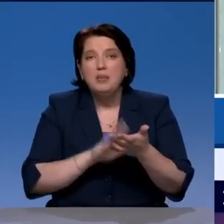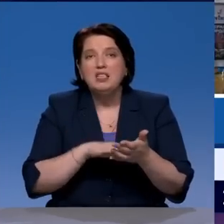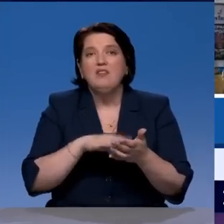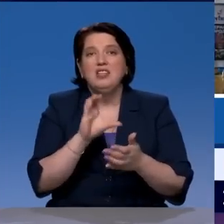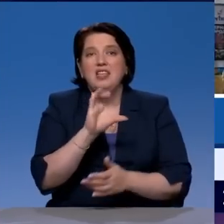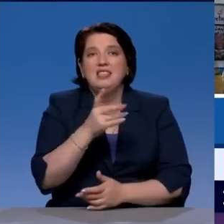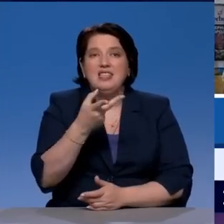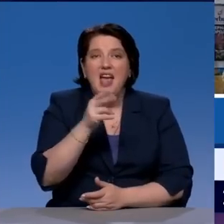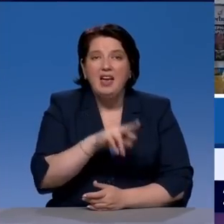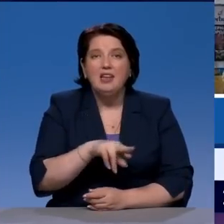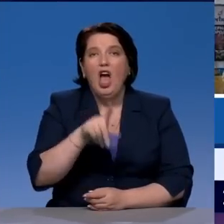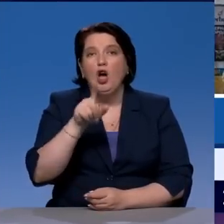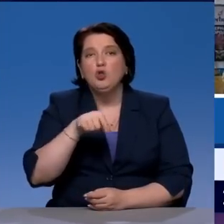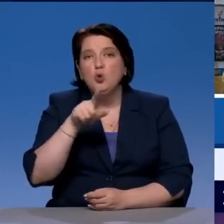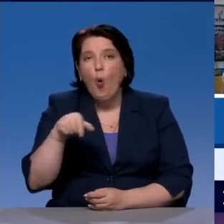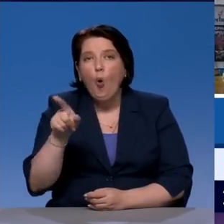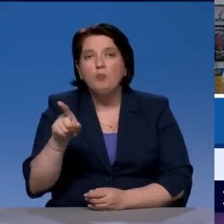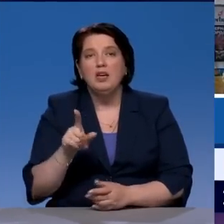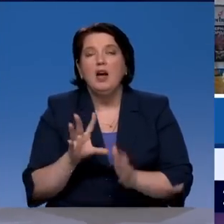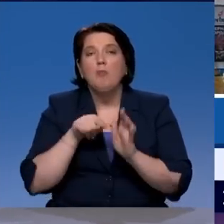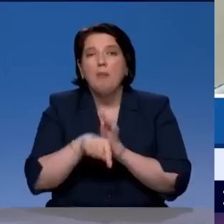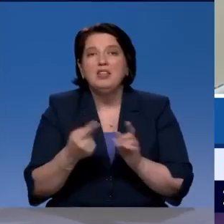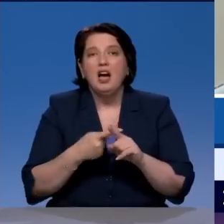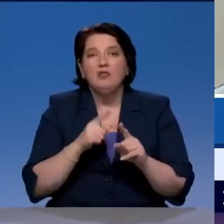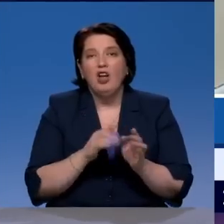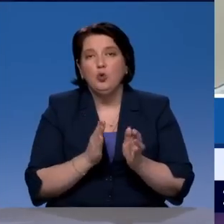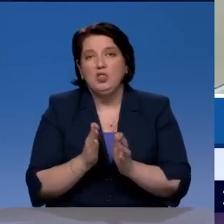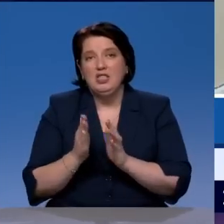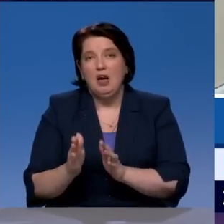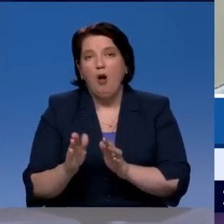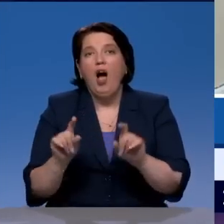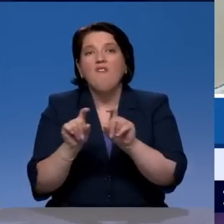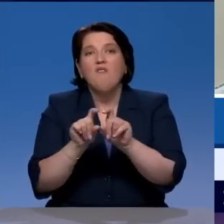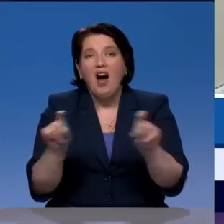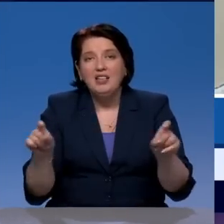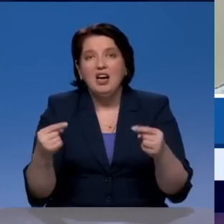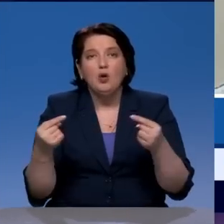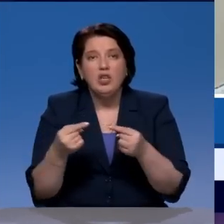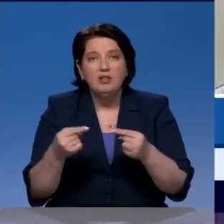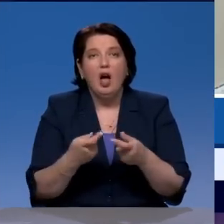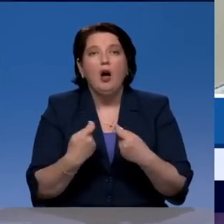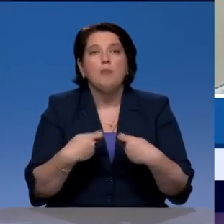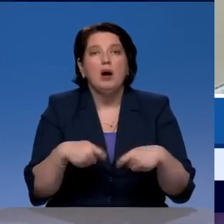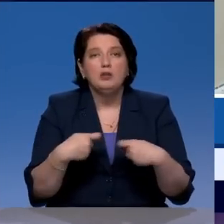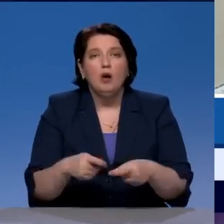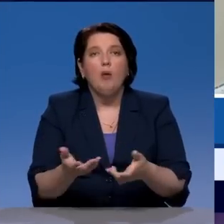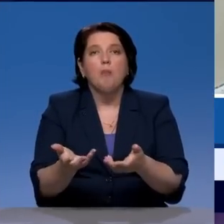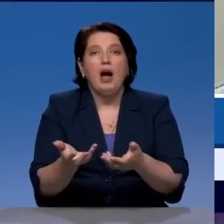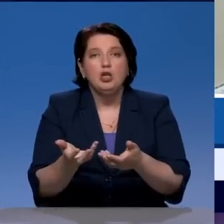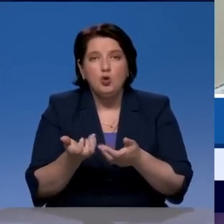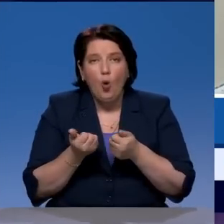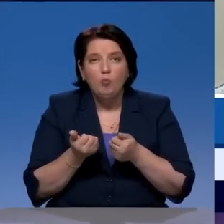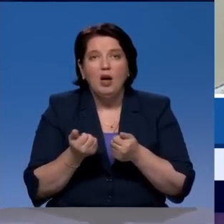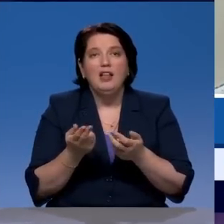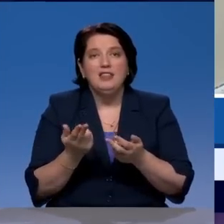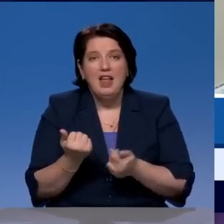тому подобное. То есть связываться с этой системой. А в аптеках, соответственно, при отпуске, то есть при приеме, да, абсолютно